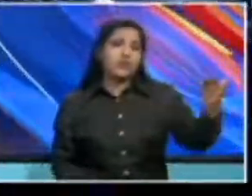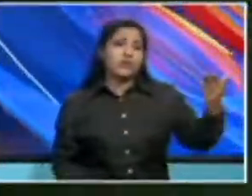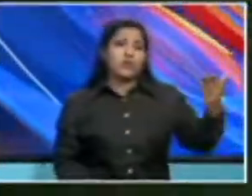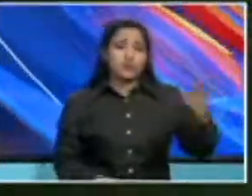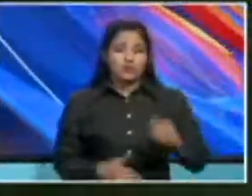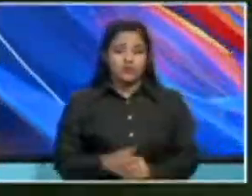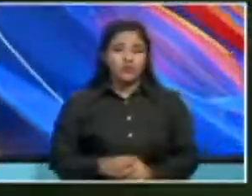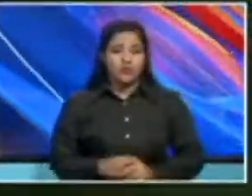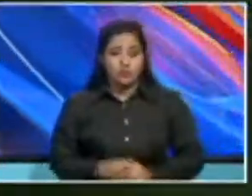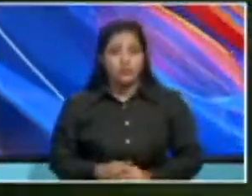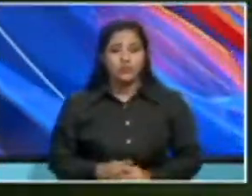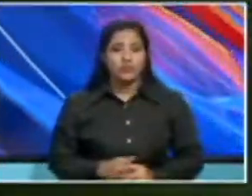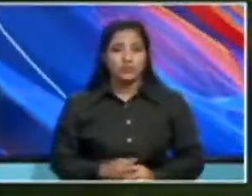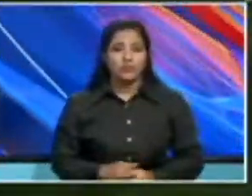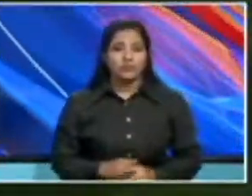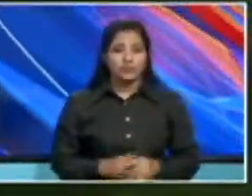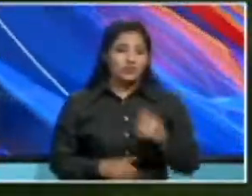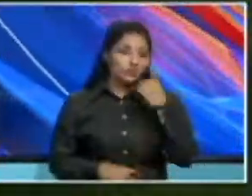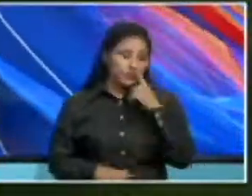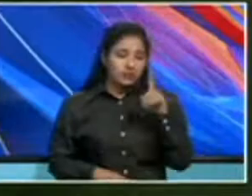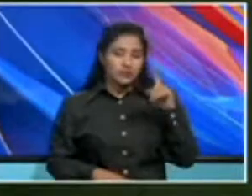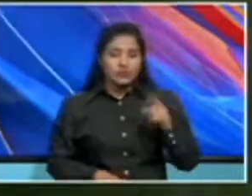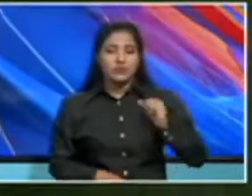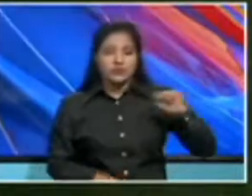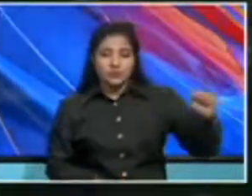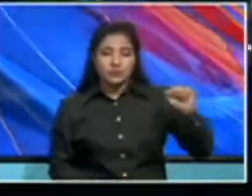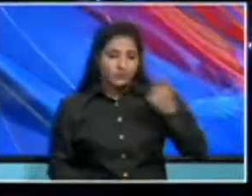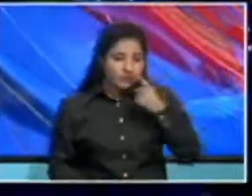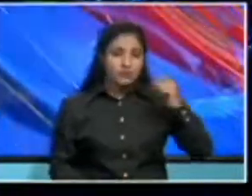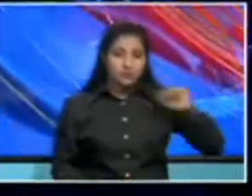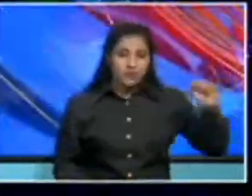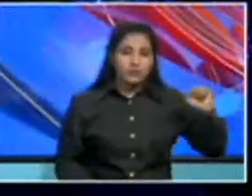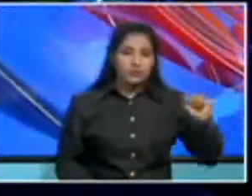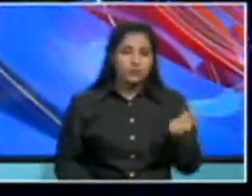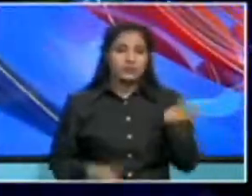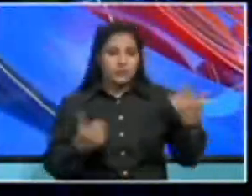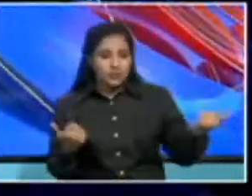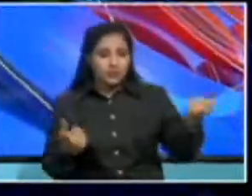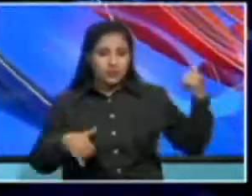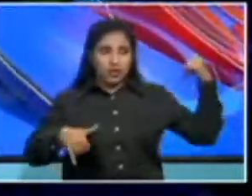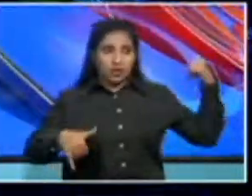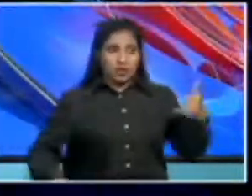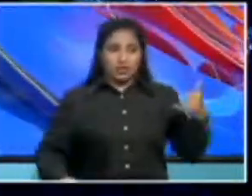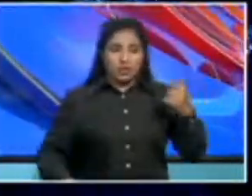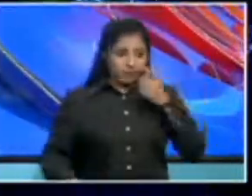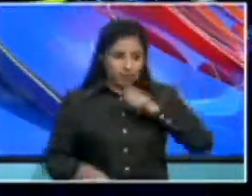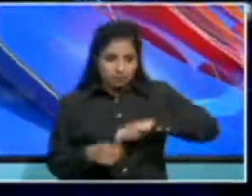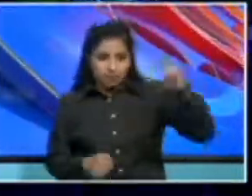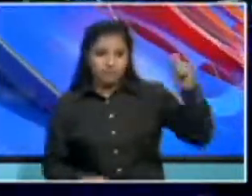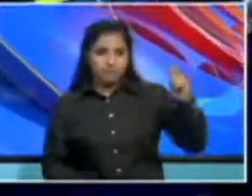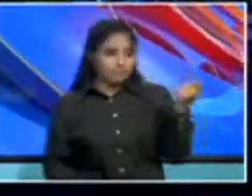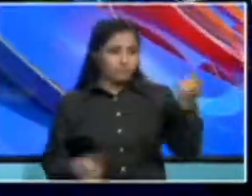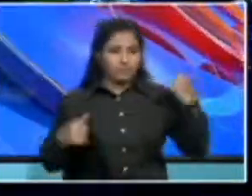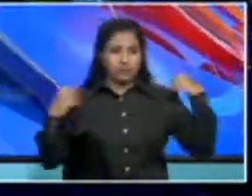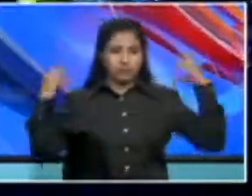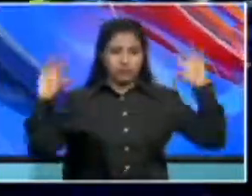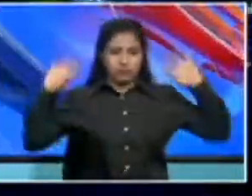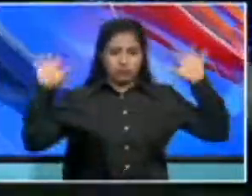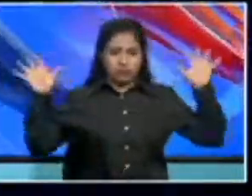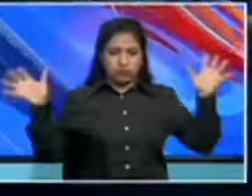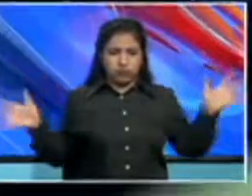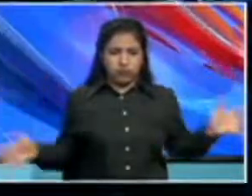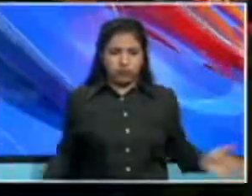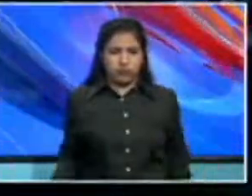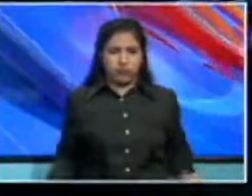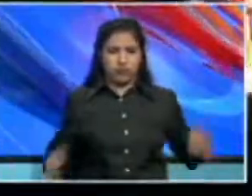तू परमेश्वरी शराब पर सवार माने आत्मा त्रिशूल छे वीरता की भूख मां